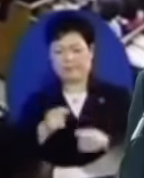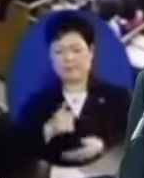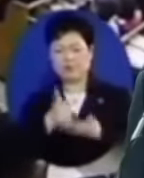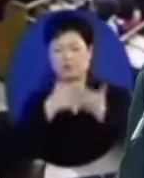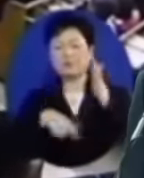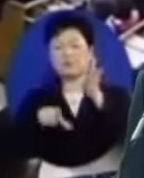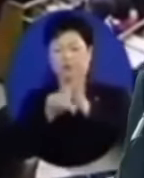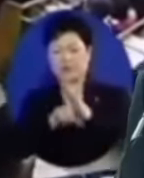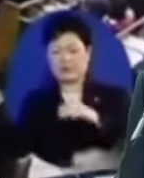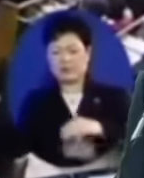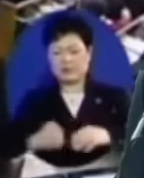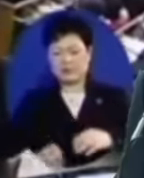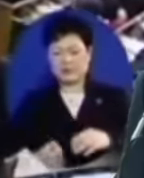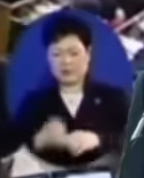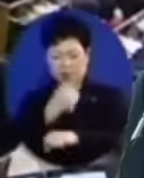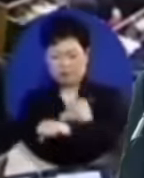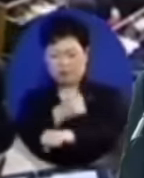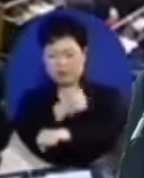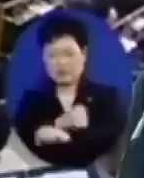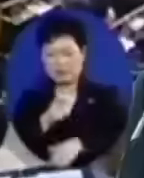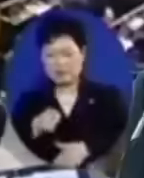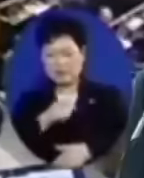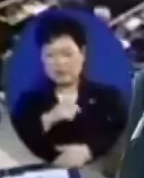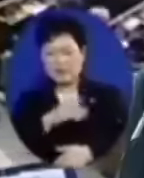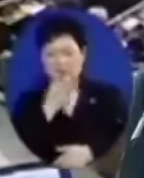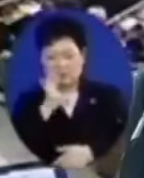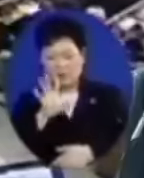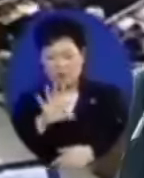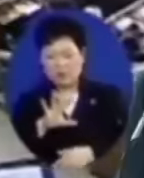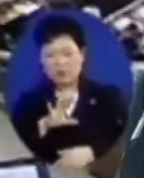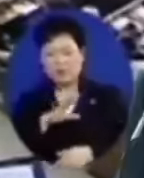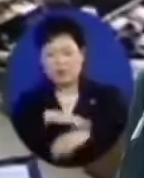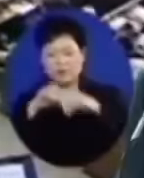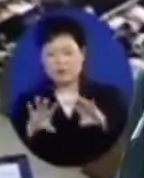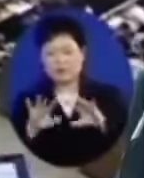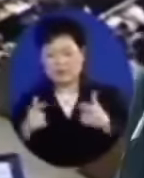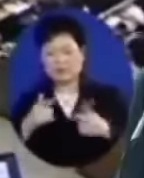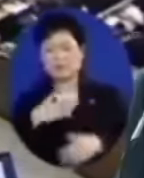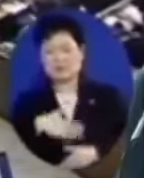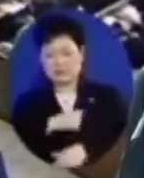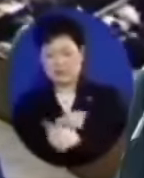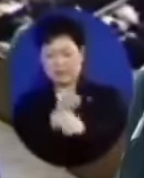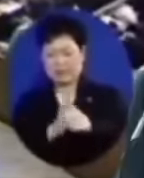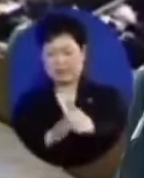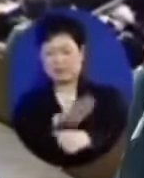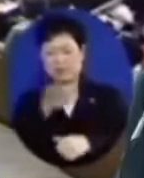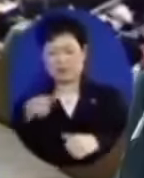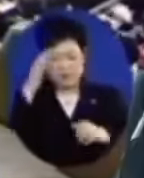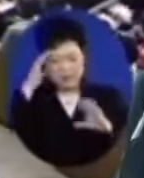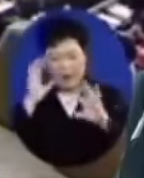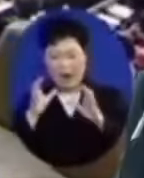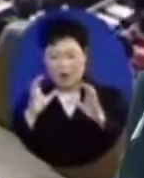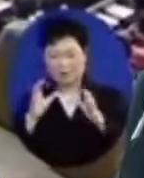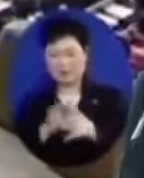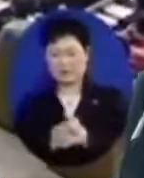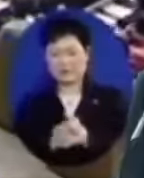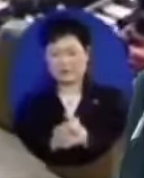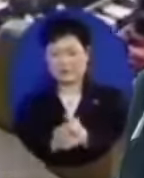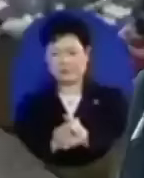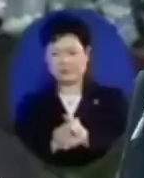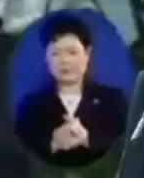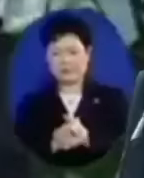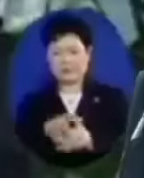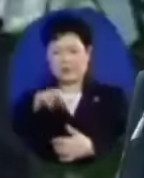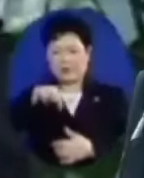위해서 희생하고 수고하는 것이 결코 헛되지 않은 것을 우리가 알아야 되는 것입니다. 우리나라에서는 손양은